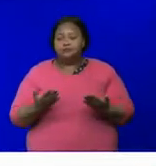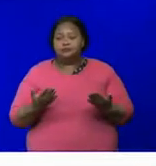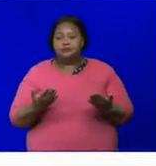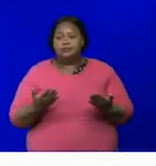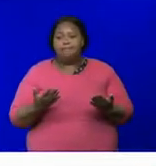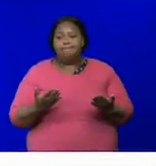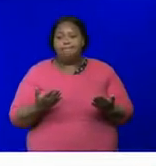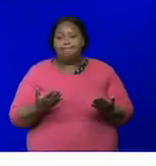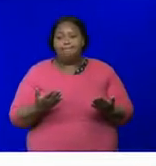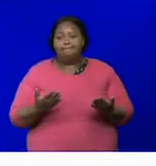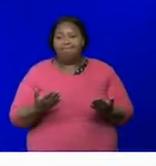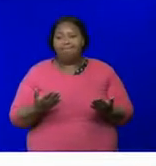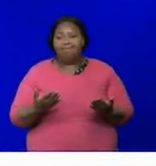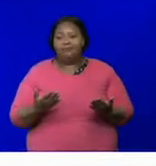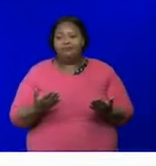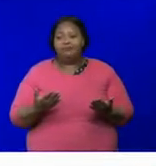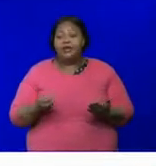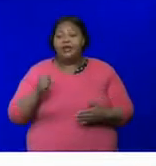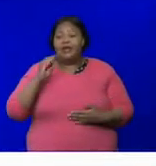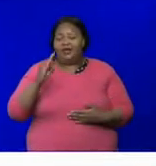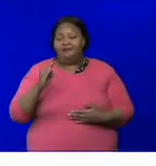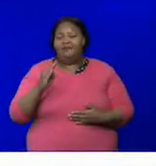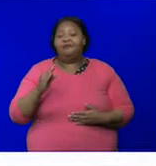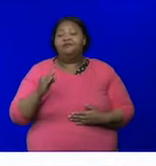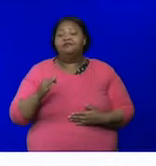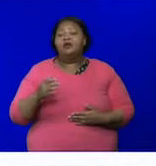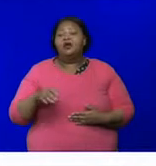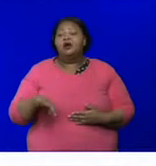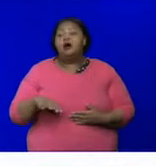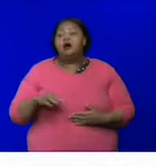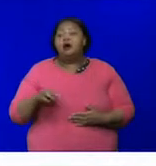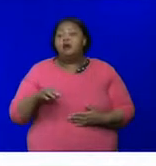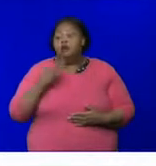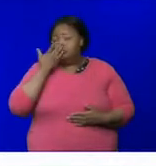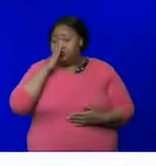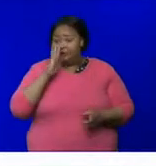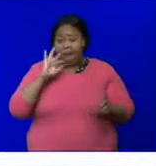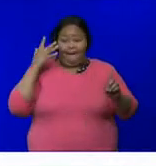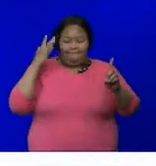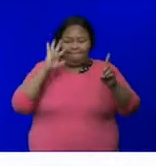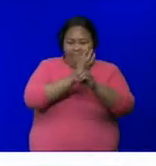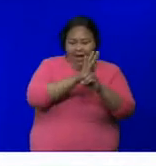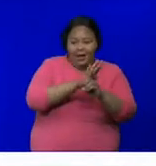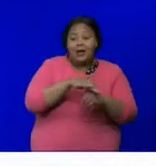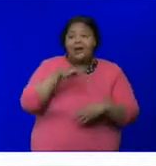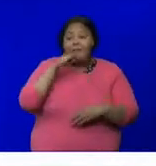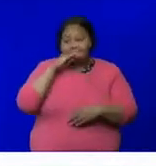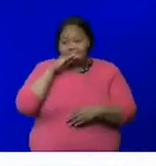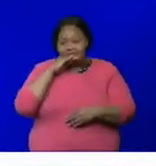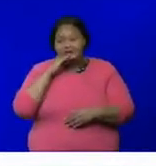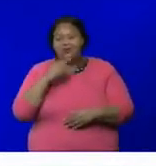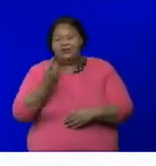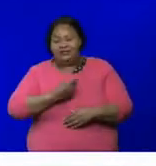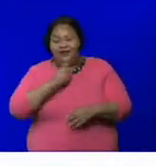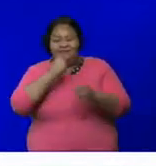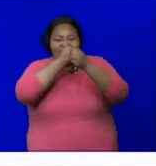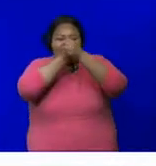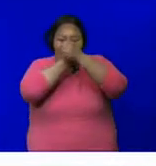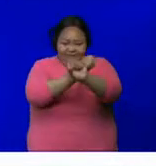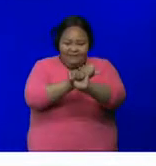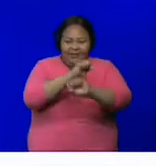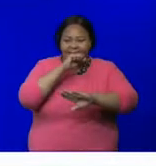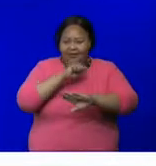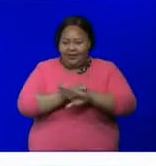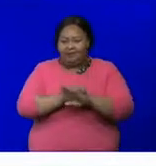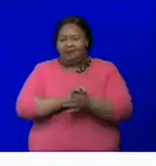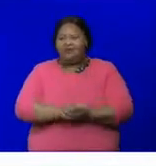yini buti like nangidibana nabo sihlangana i self defense ba khona lokubana basinikeza indlela ukuthi ungamshaya